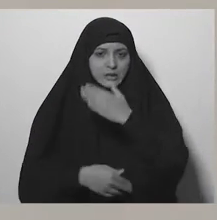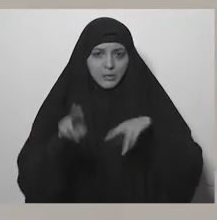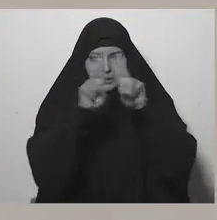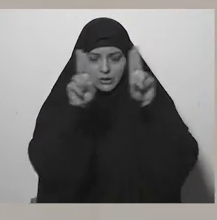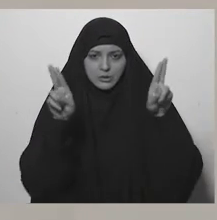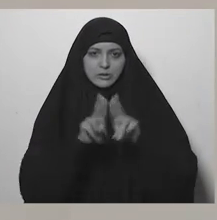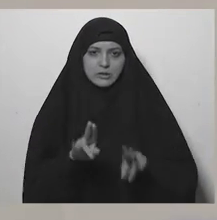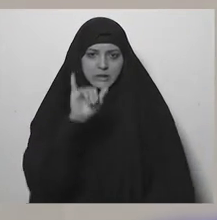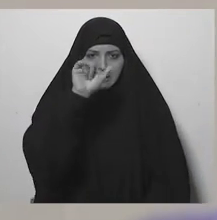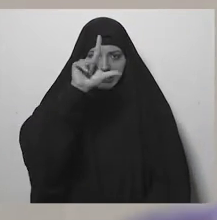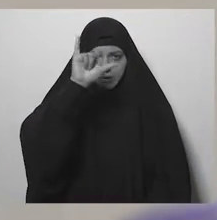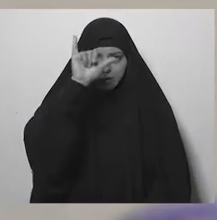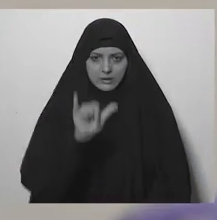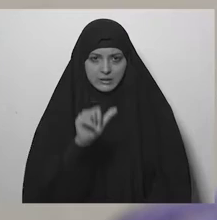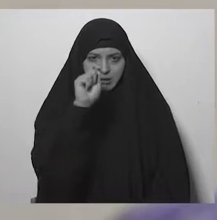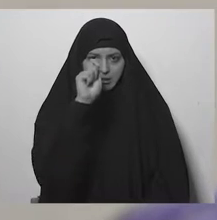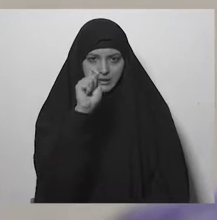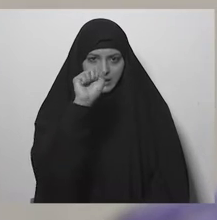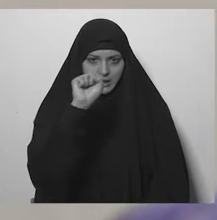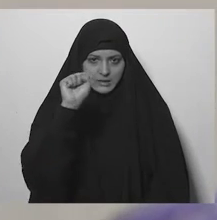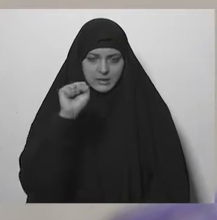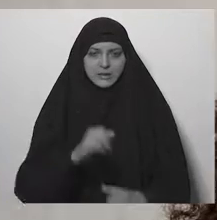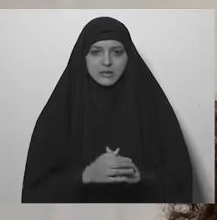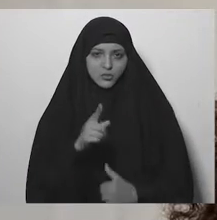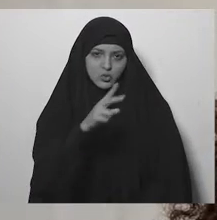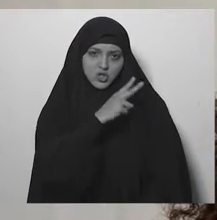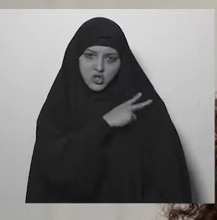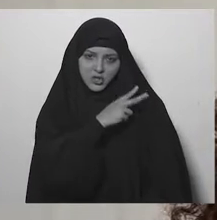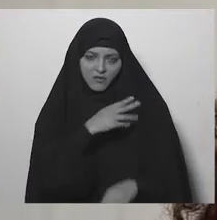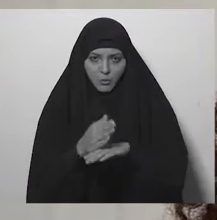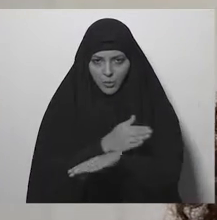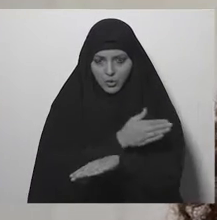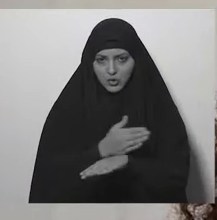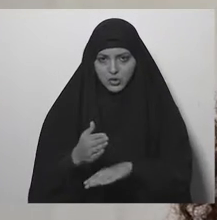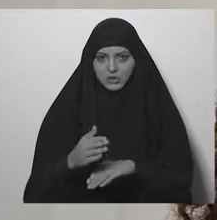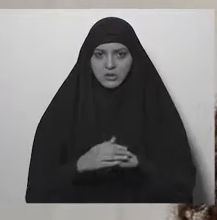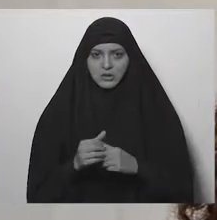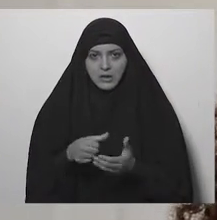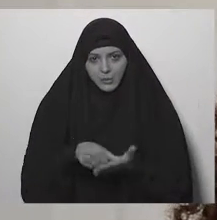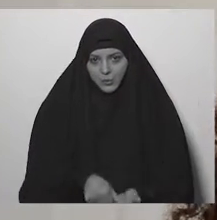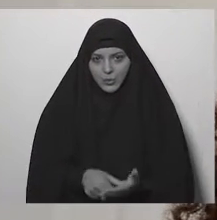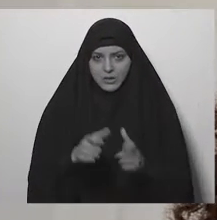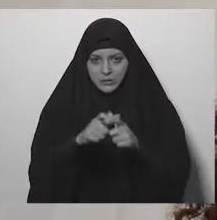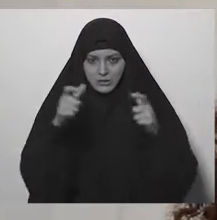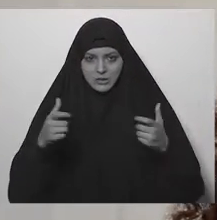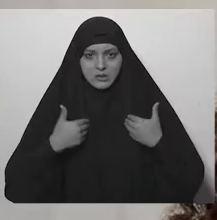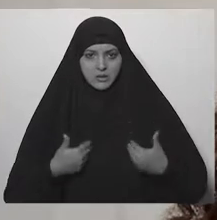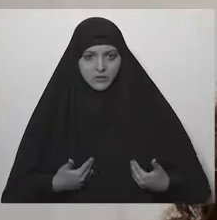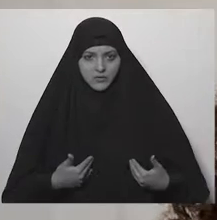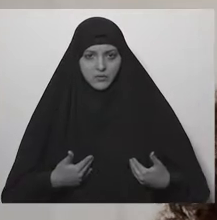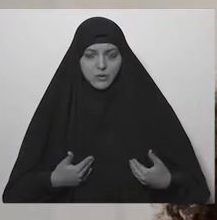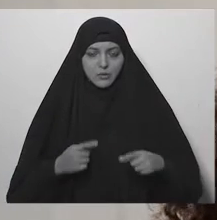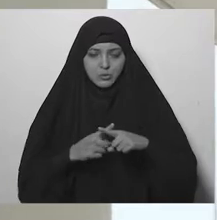zone et à l'orgue il s agit des chefs de projet appuyé à la société civile handicap